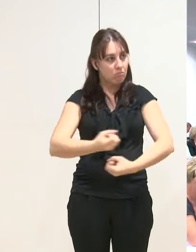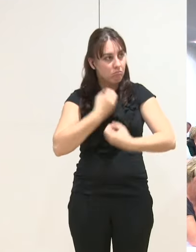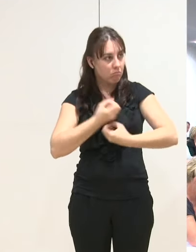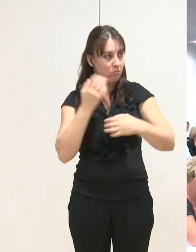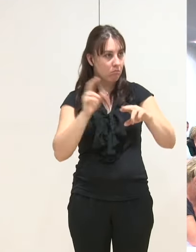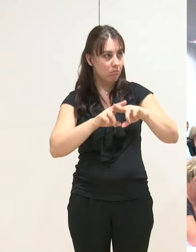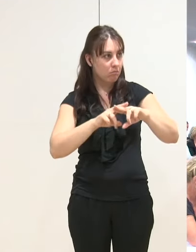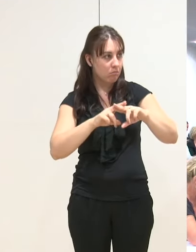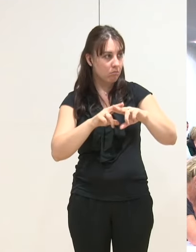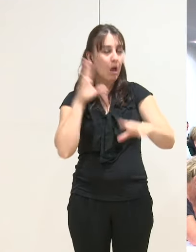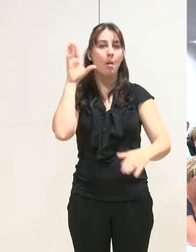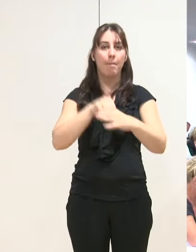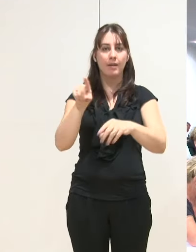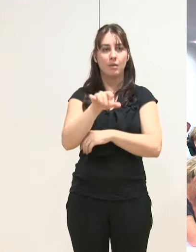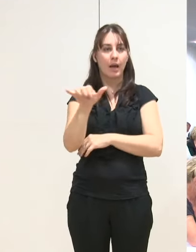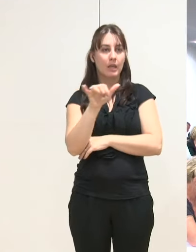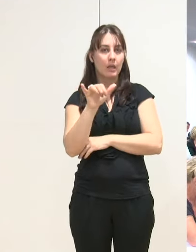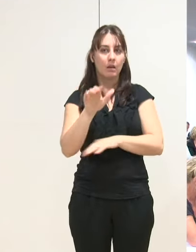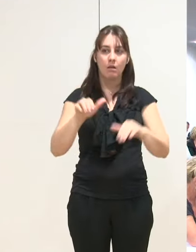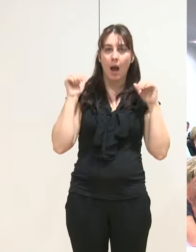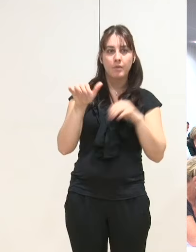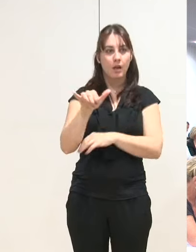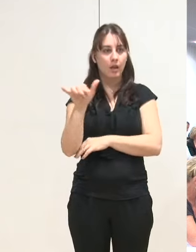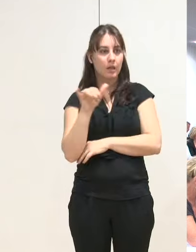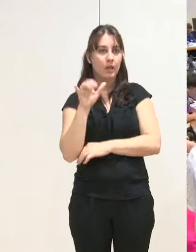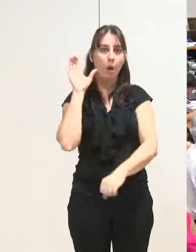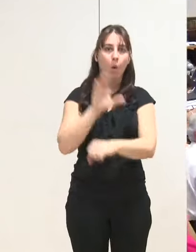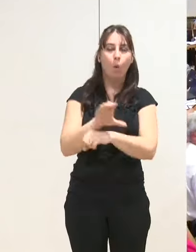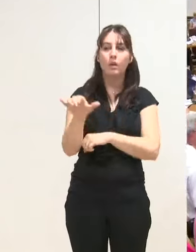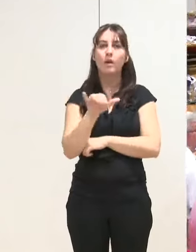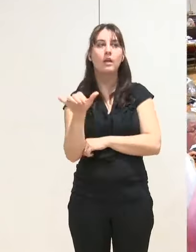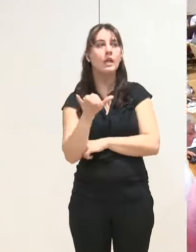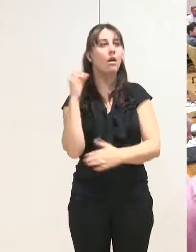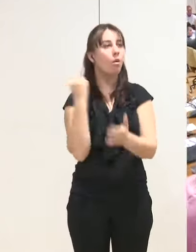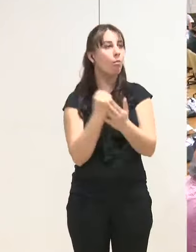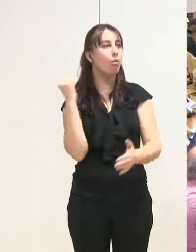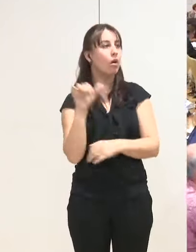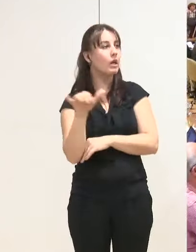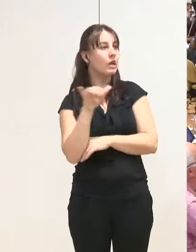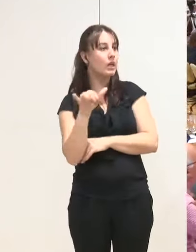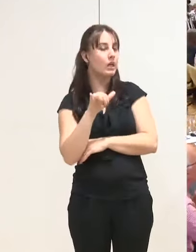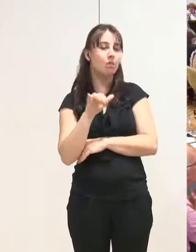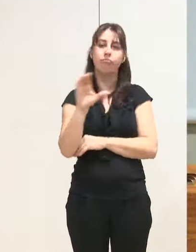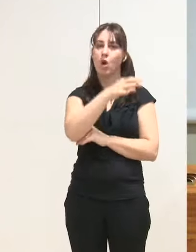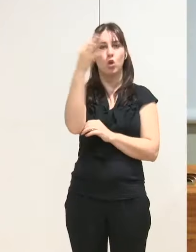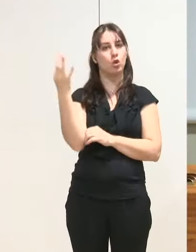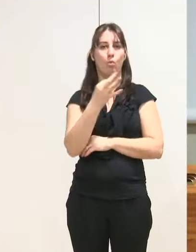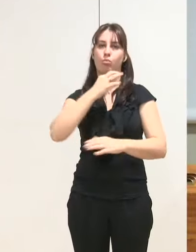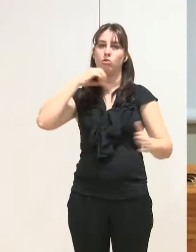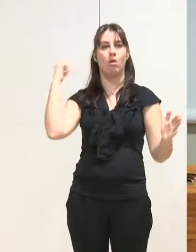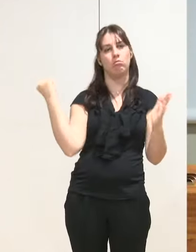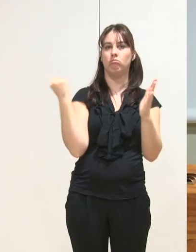qui ne prend pas part au vote qui s'abstient qui est contre qui est pour unanimité je vous remercie